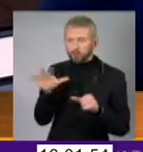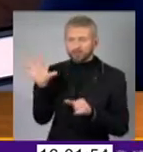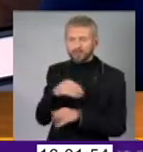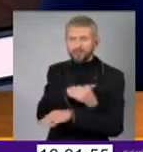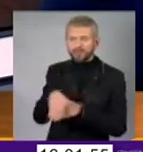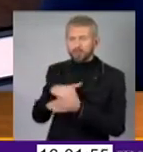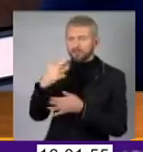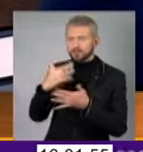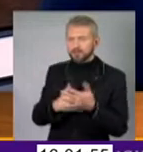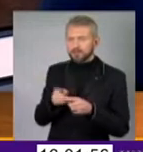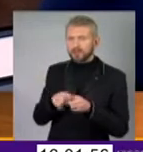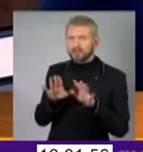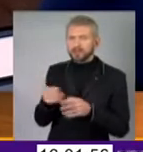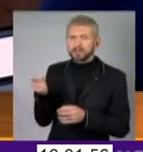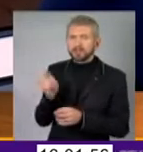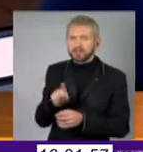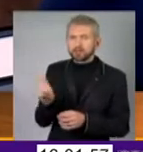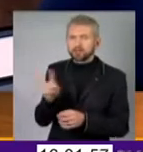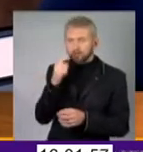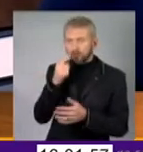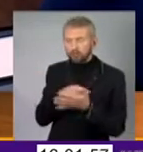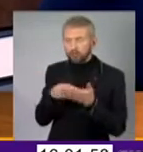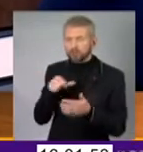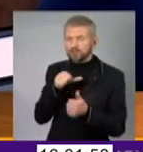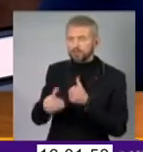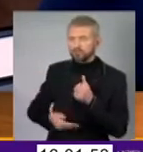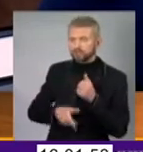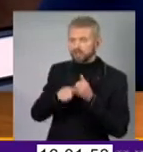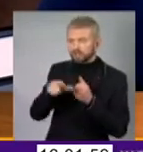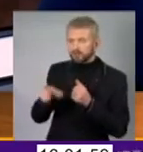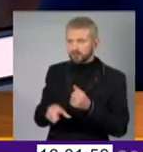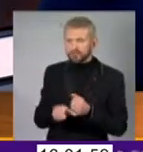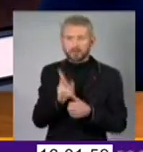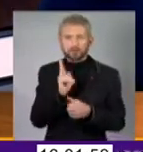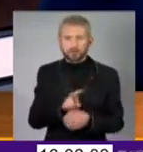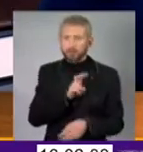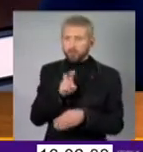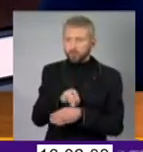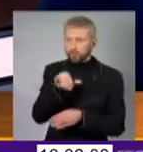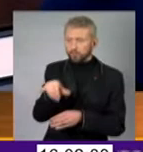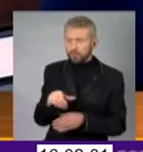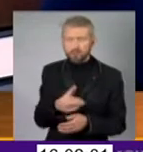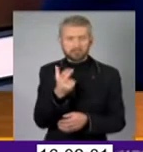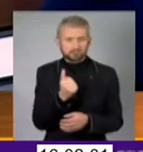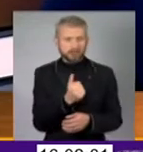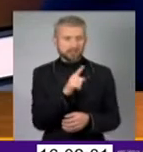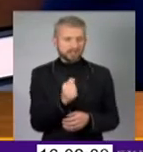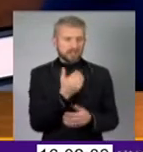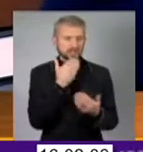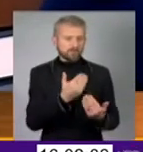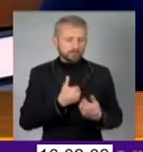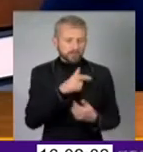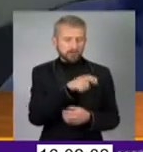поадресний перелік – це виключно ті речі, на які наголошували саме жителі. Тобто саме вони приходять до вас, звичайно, до приймання. За зверненням мешканців. За зверненням мешканців. При